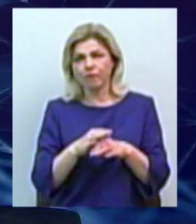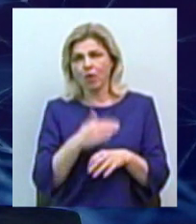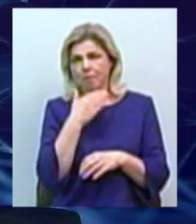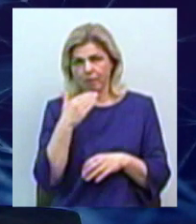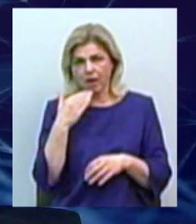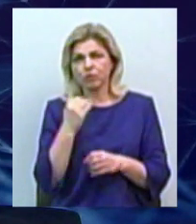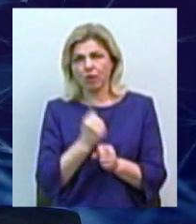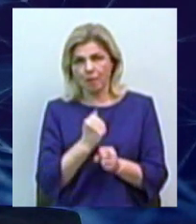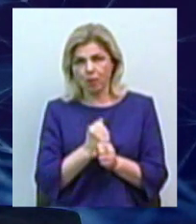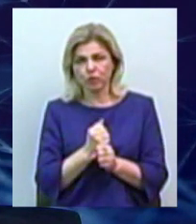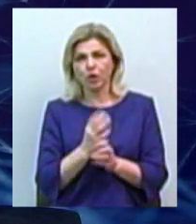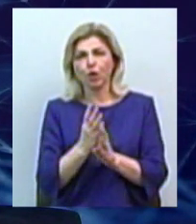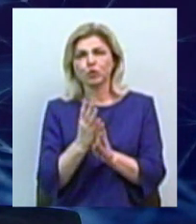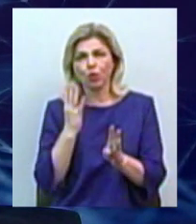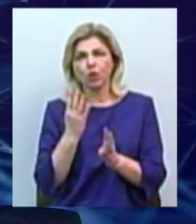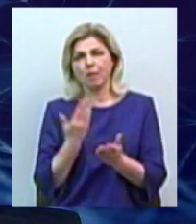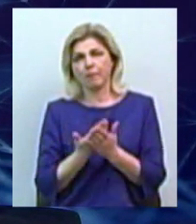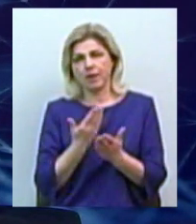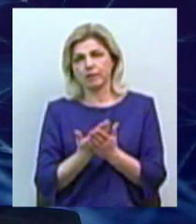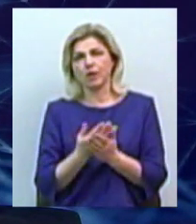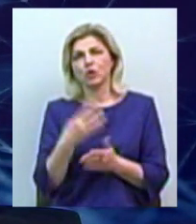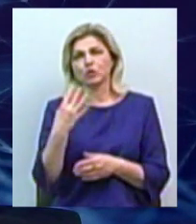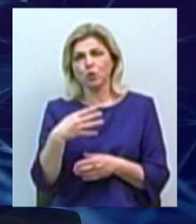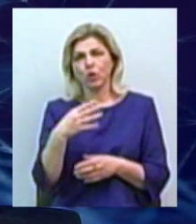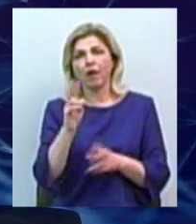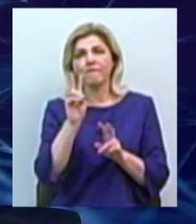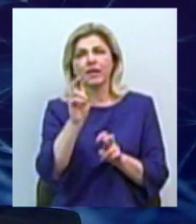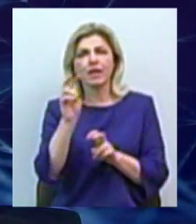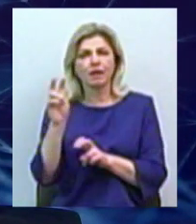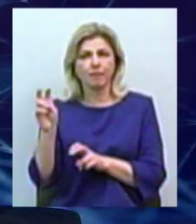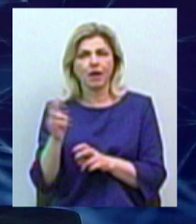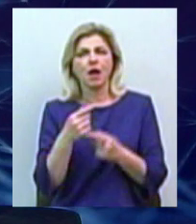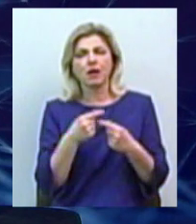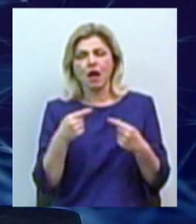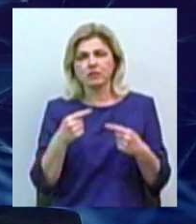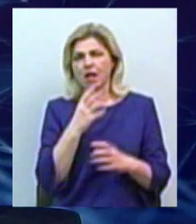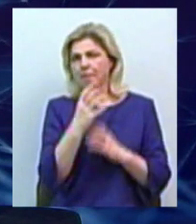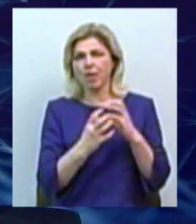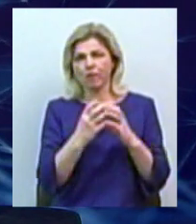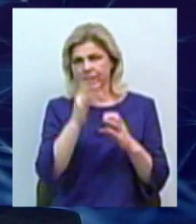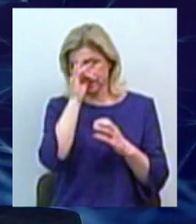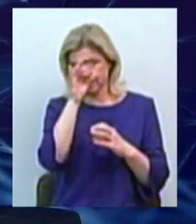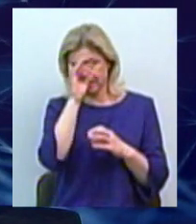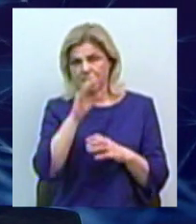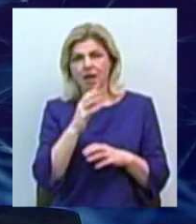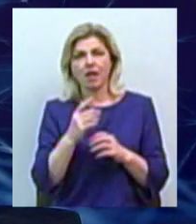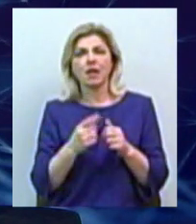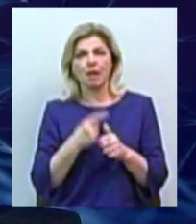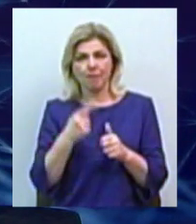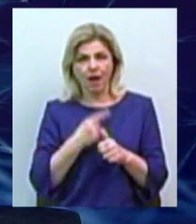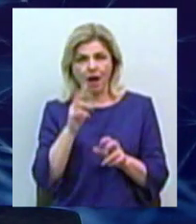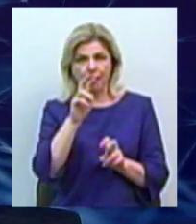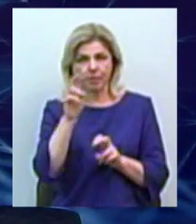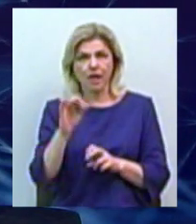черга, понад 40 фірм з компаній з мировим ім'ям, світовим ім'ям, з понад